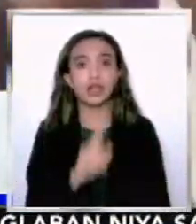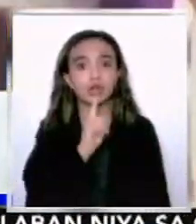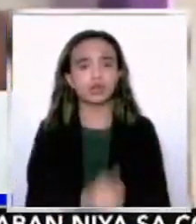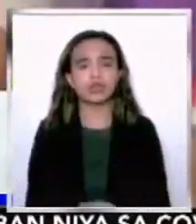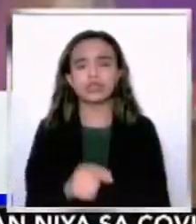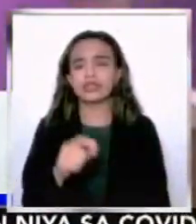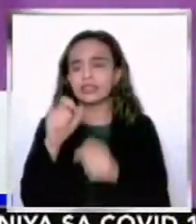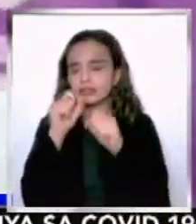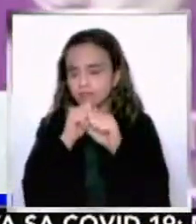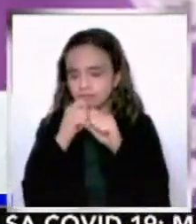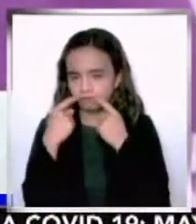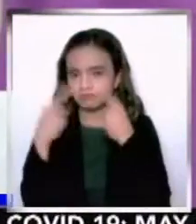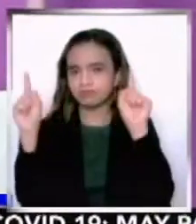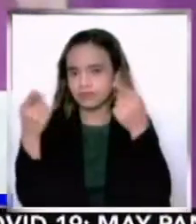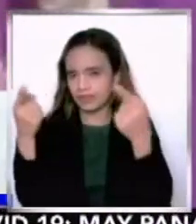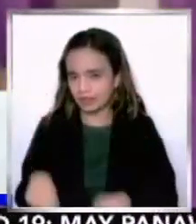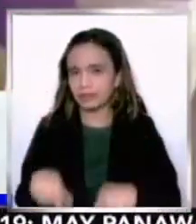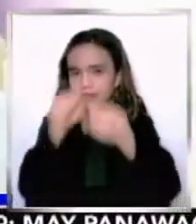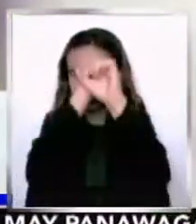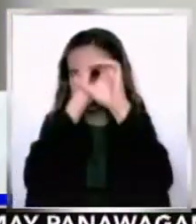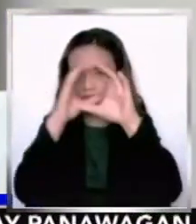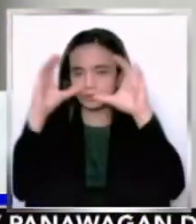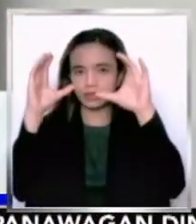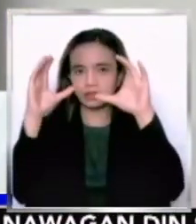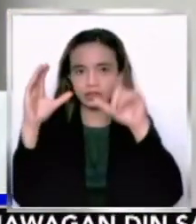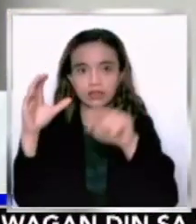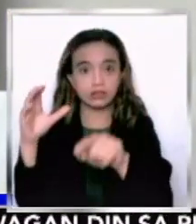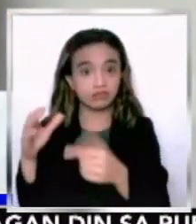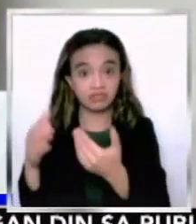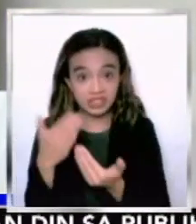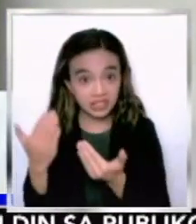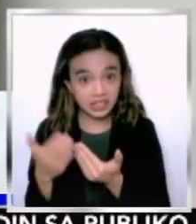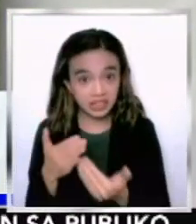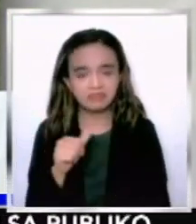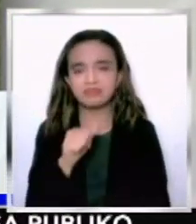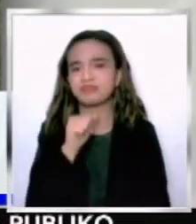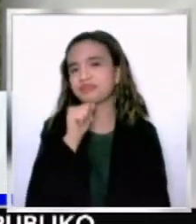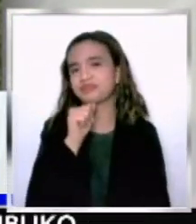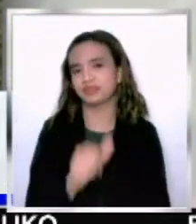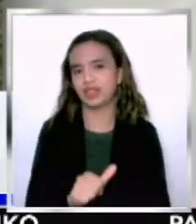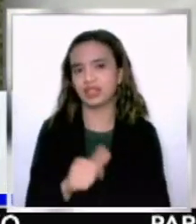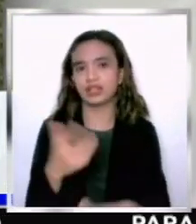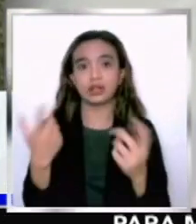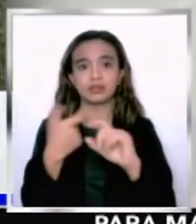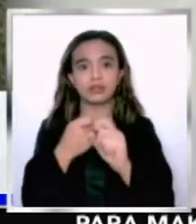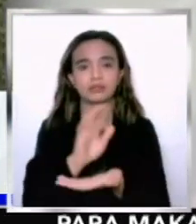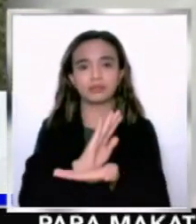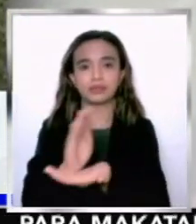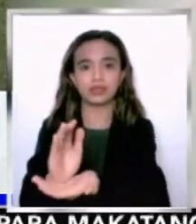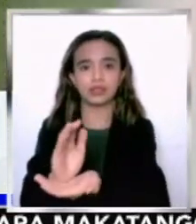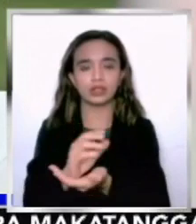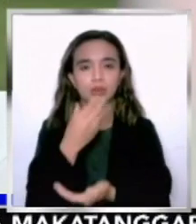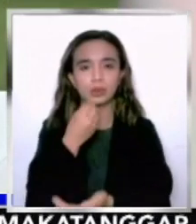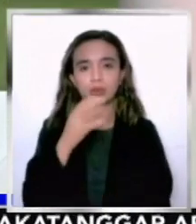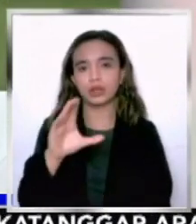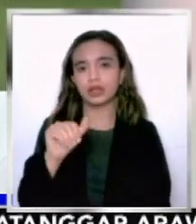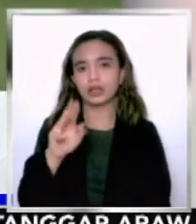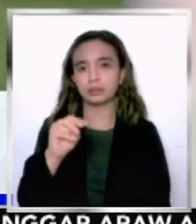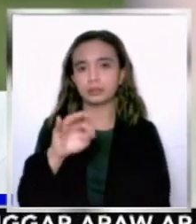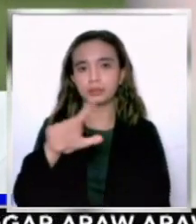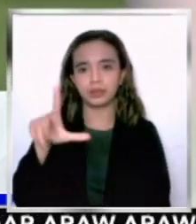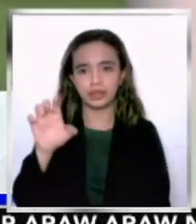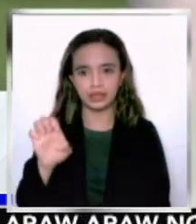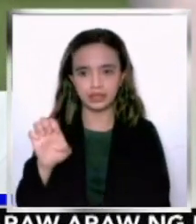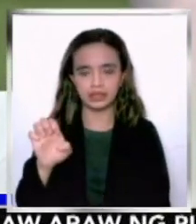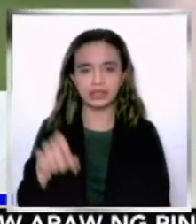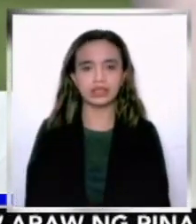Women's National Team ay hindi naging madali. Para sa midfielder mula sa Zamboanga City na si Camille Rodriguez ay hindi naman